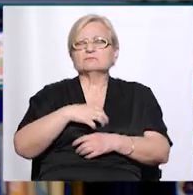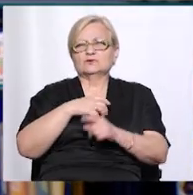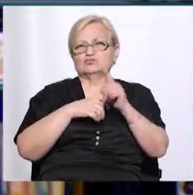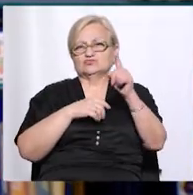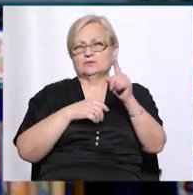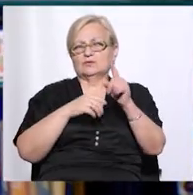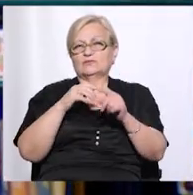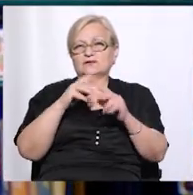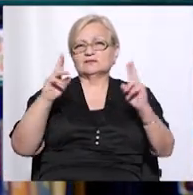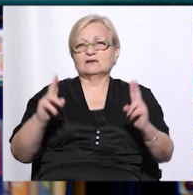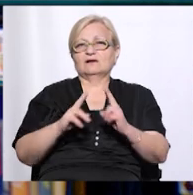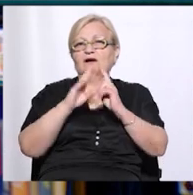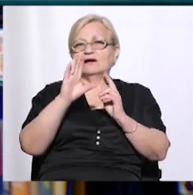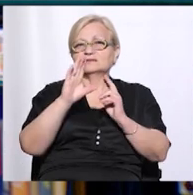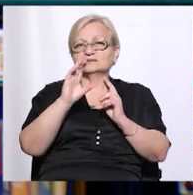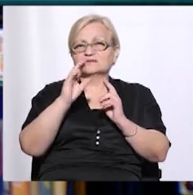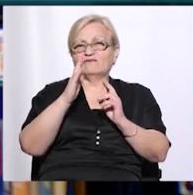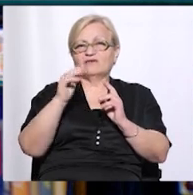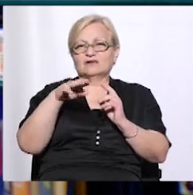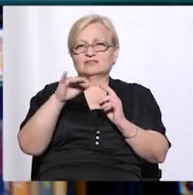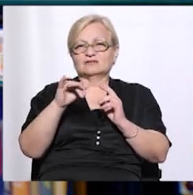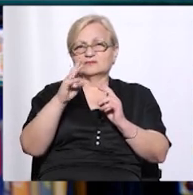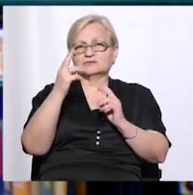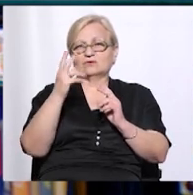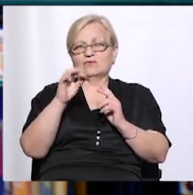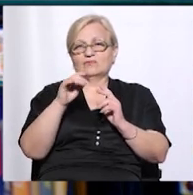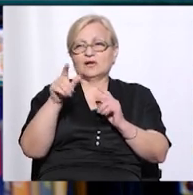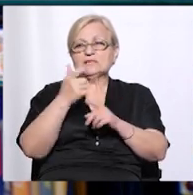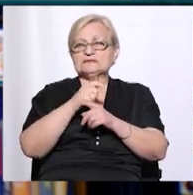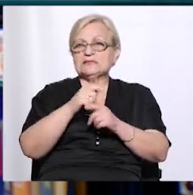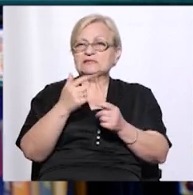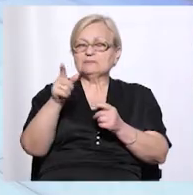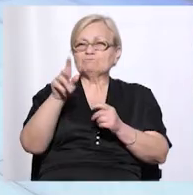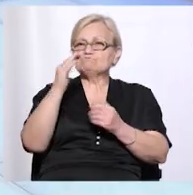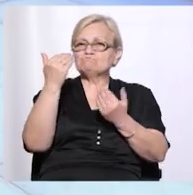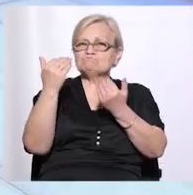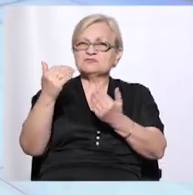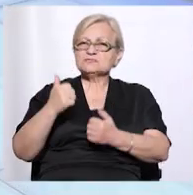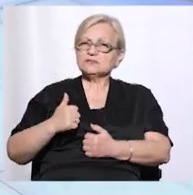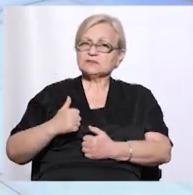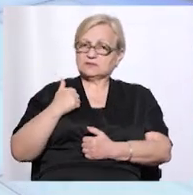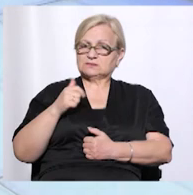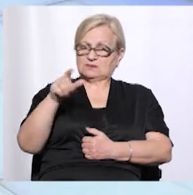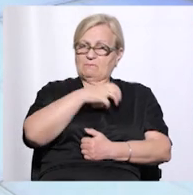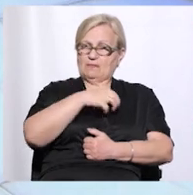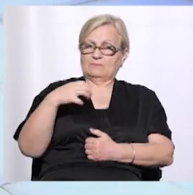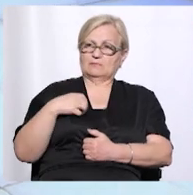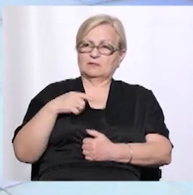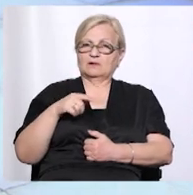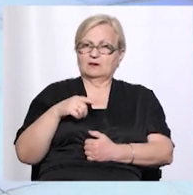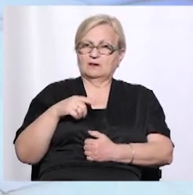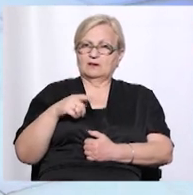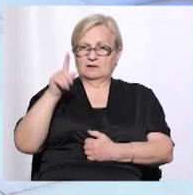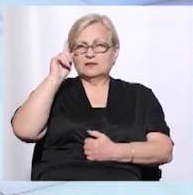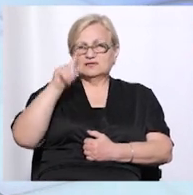ქვეყნისთვის სვეტიცხოვლს. აი გიორგი მეფის ყველაზე დიდი ღირსება გახლავთ ის, რომ ის არის,